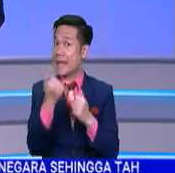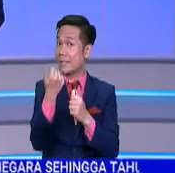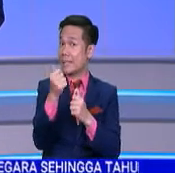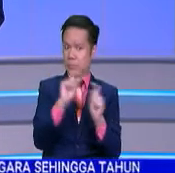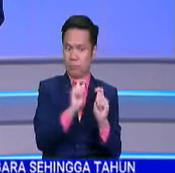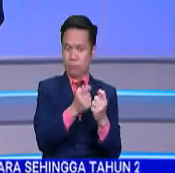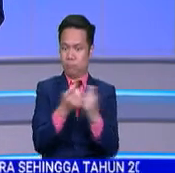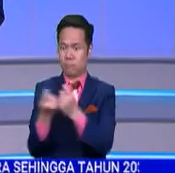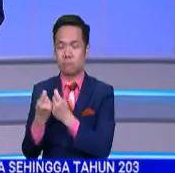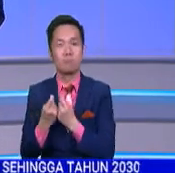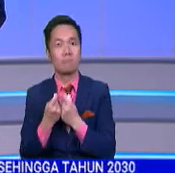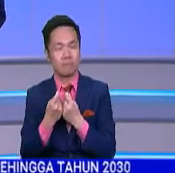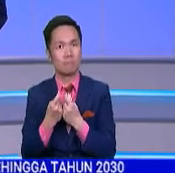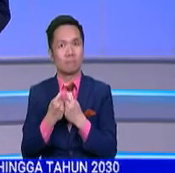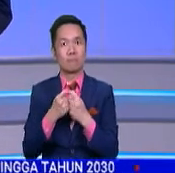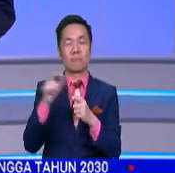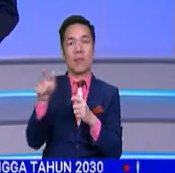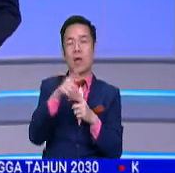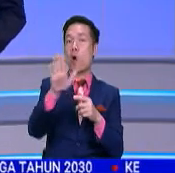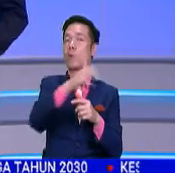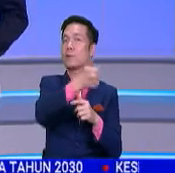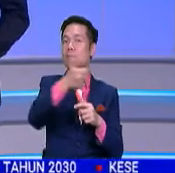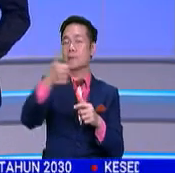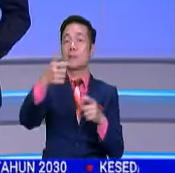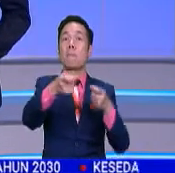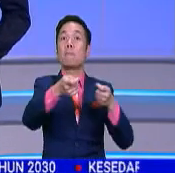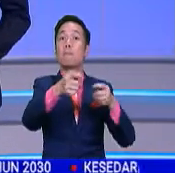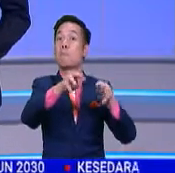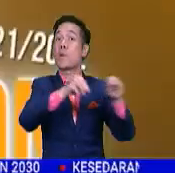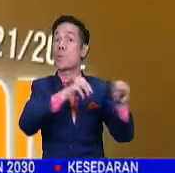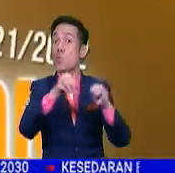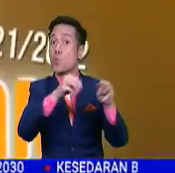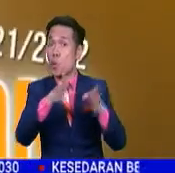10 pasukan diwakili oleh pengurus masing-masing